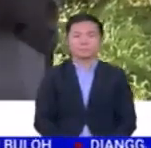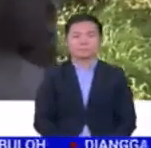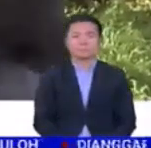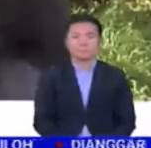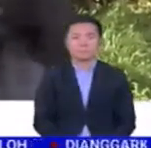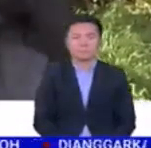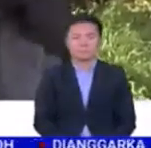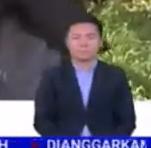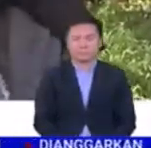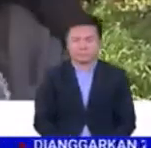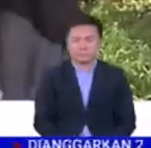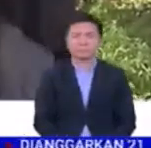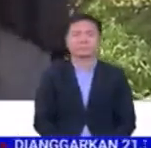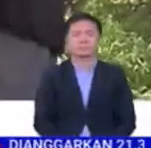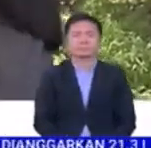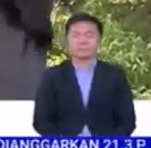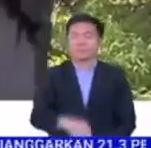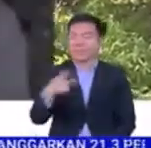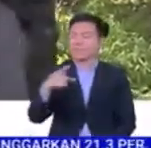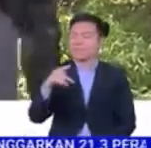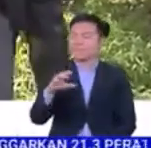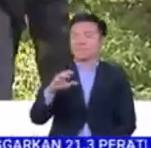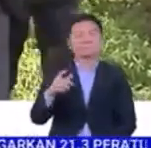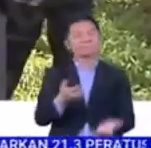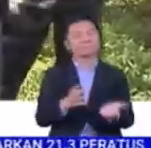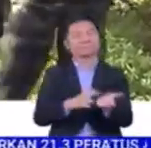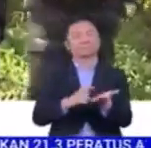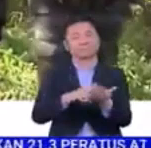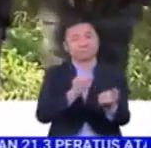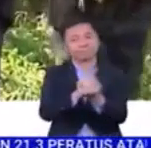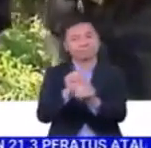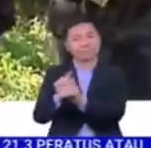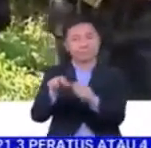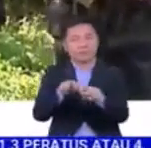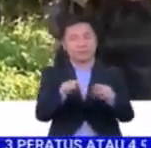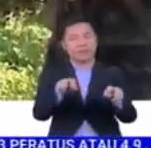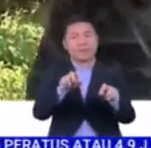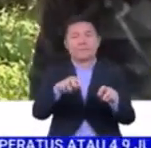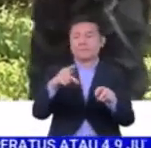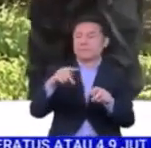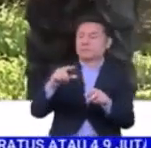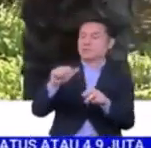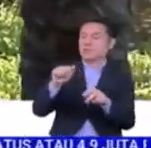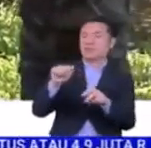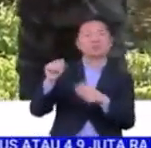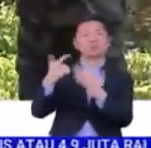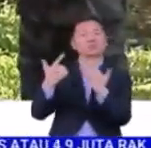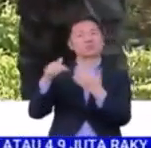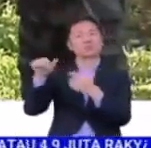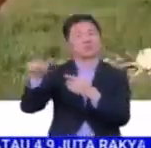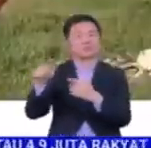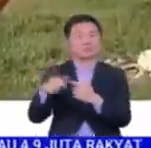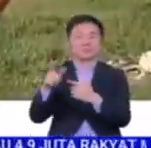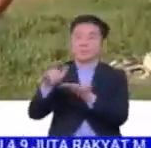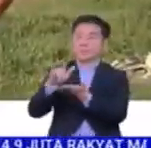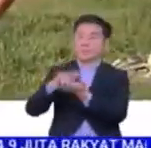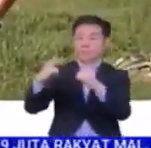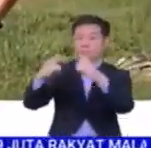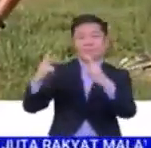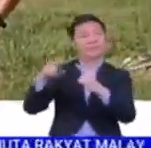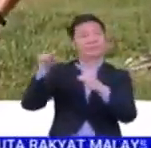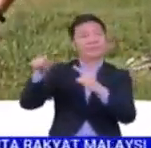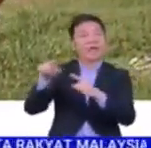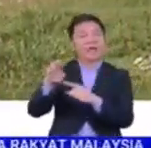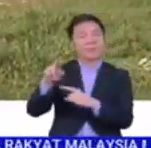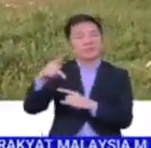yo yo bercakap dalam sidang-sidang selepas Majlis berbuka puasa bersama biji itu jok di markas tactical Bridge Tenggara pasukan